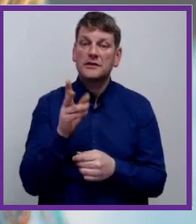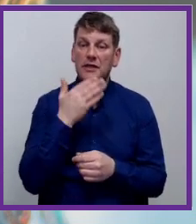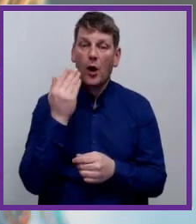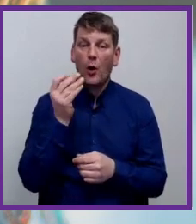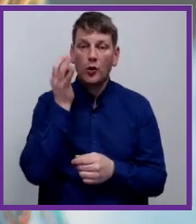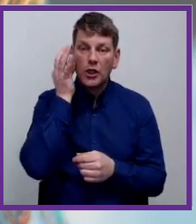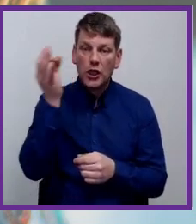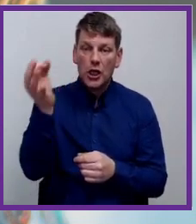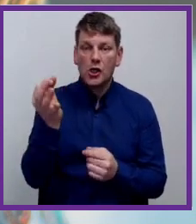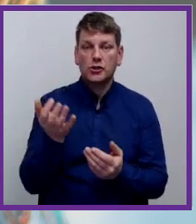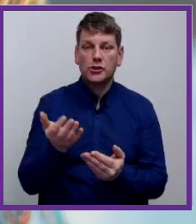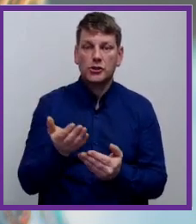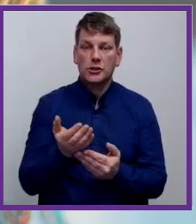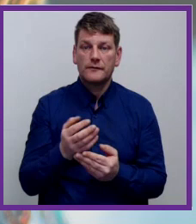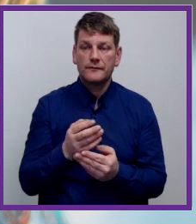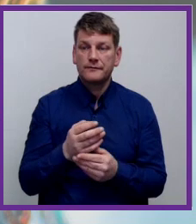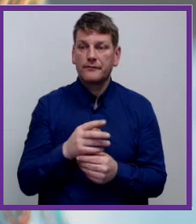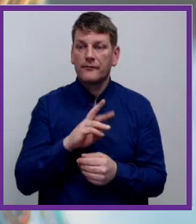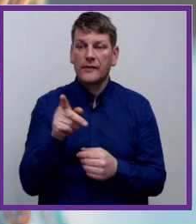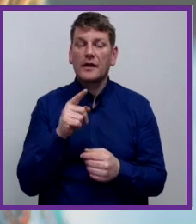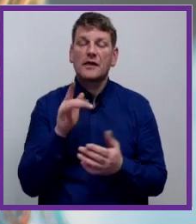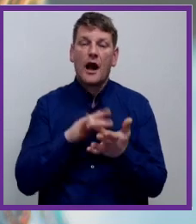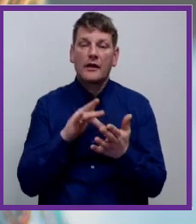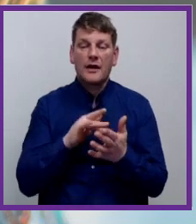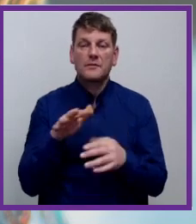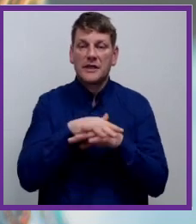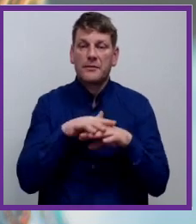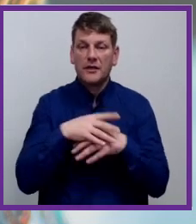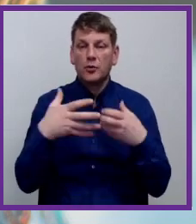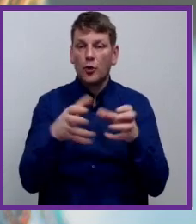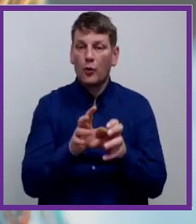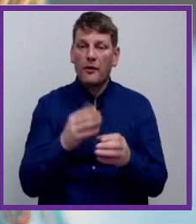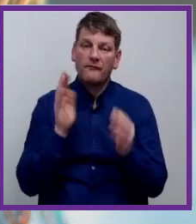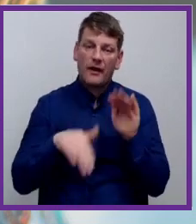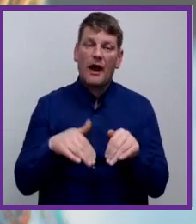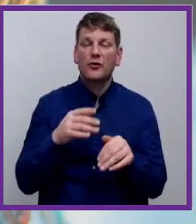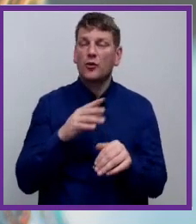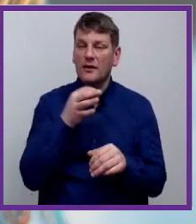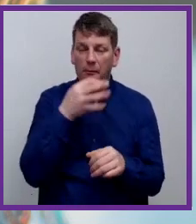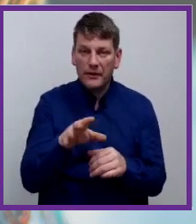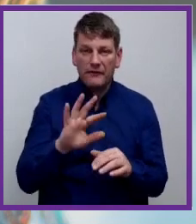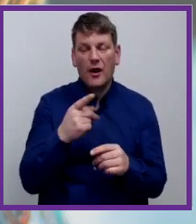tieši, kas kādām sabiedrības grupām varētu nepatikt un varbūt arī atšķirties,